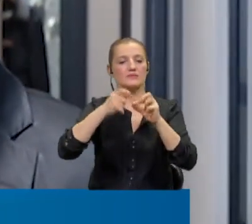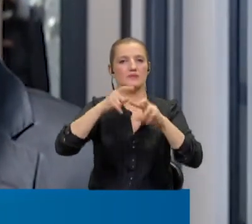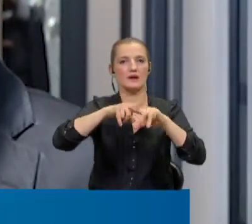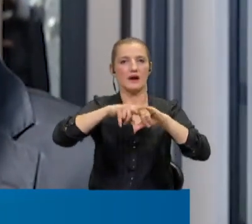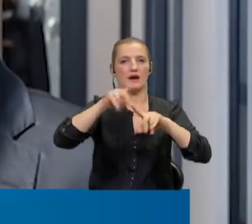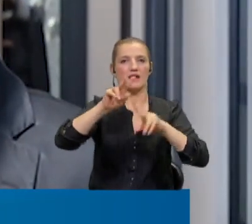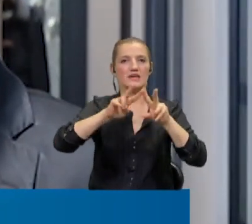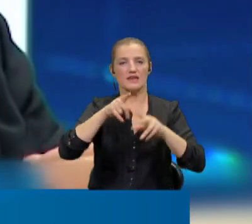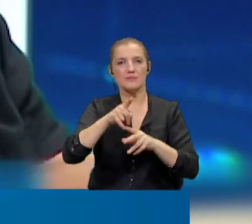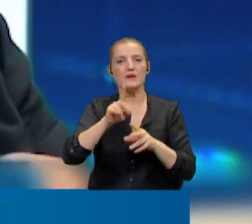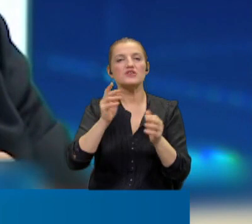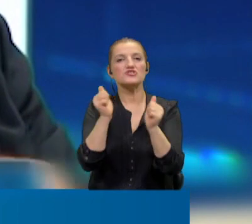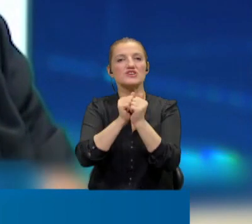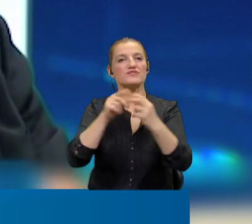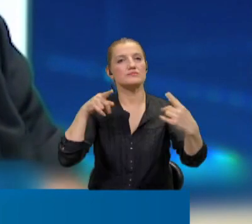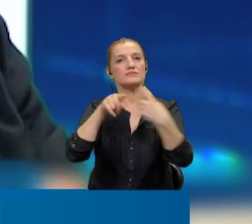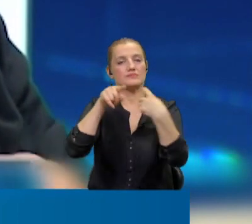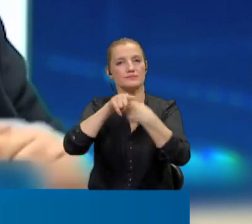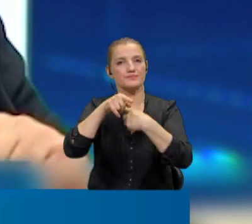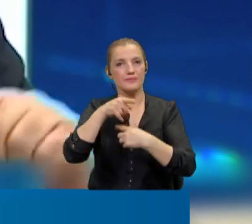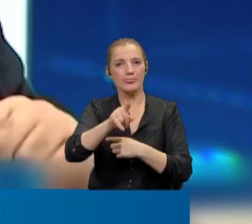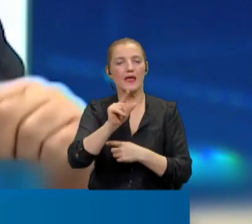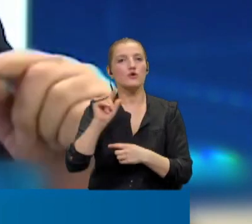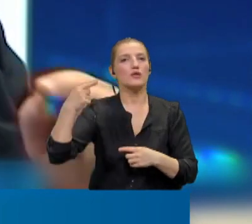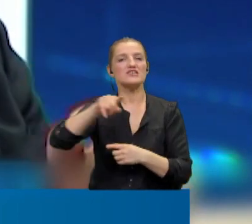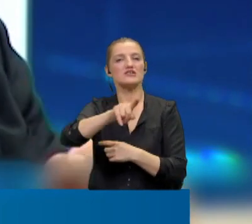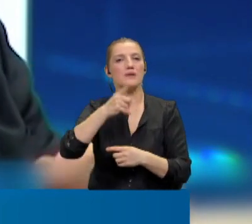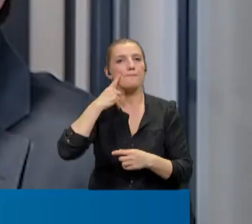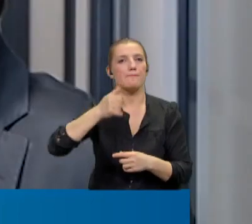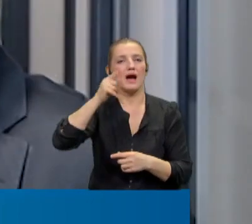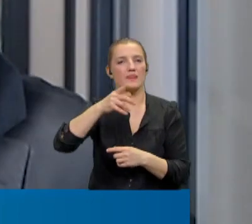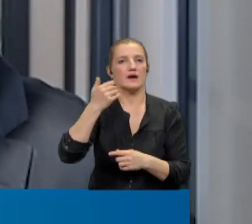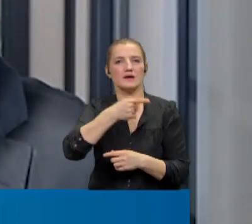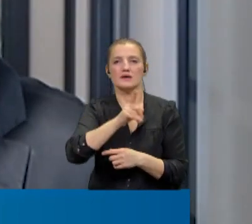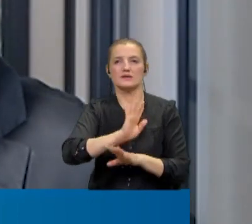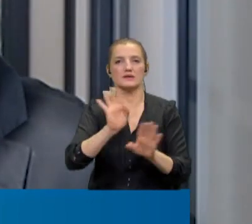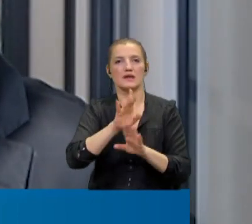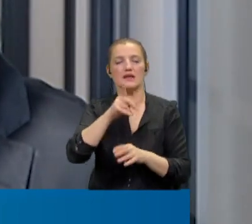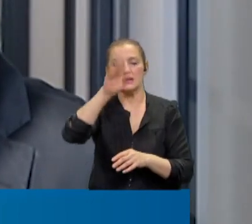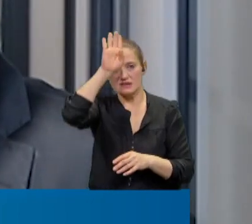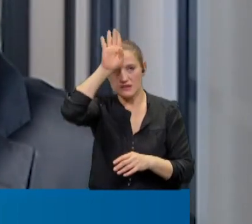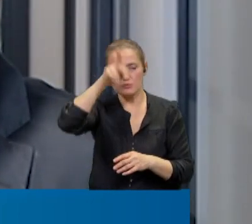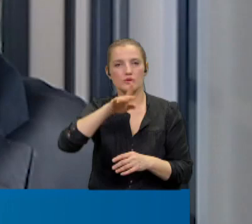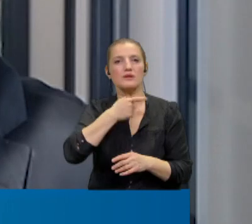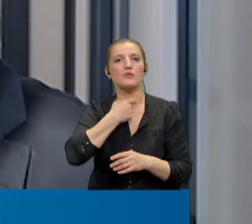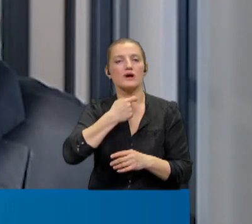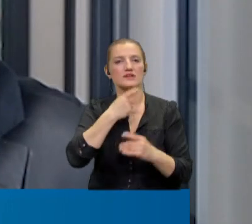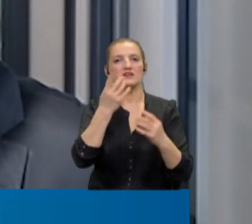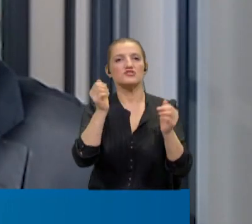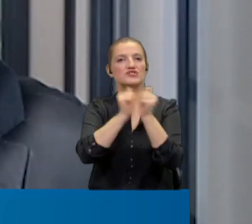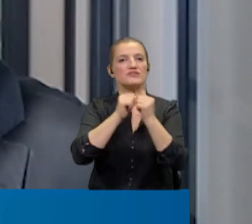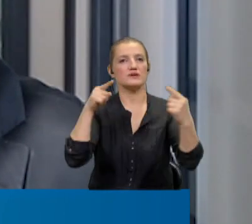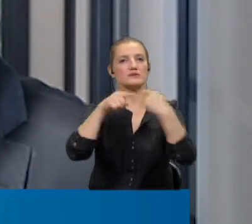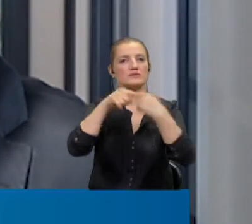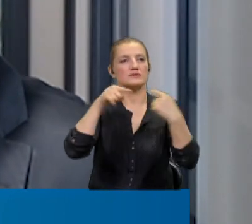ücretlendirmeye hazırlanılıyor demiş ama dönemin Ulaştırma Bakanı Ahmet Arslan yalanlamıştı İstanbul'a ikinci Boğaz Köprüsü'nün çift